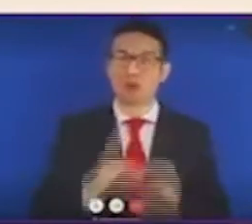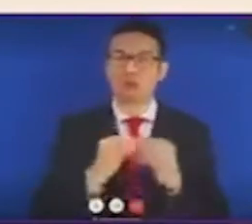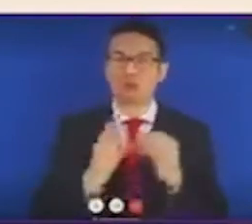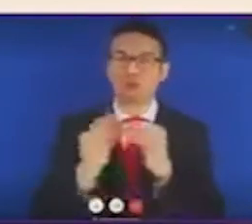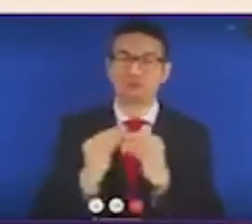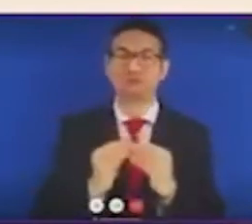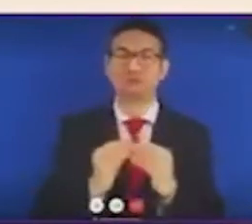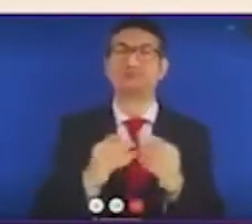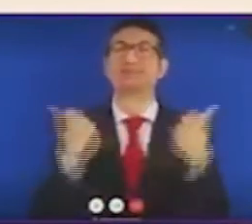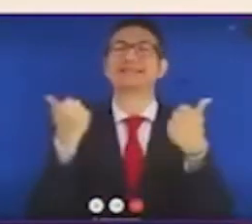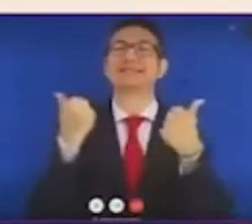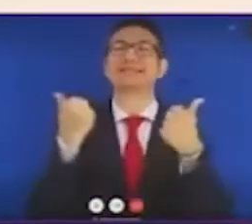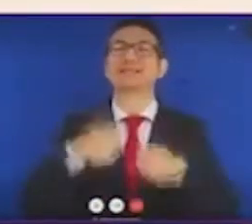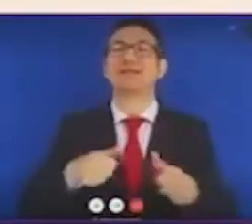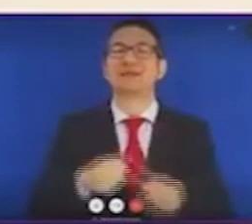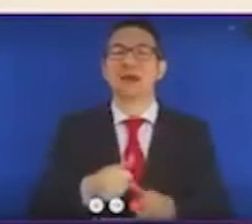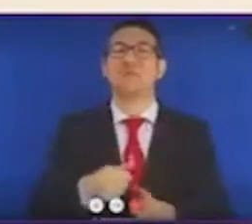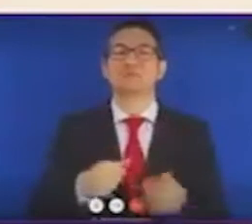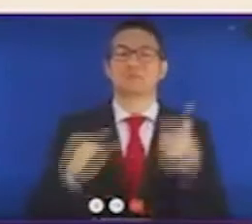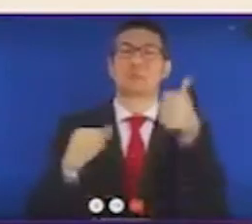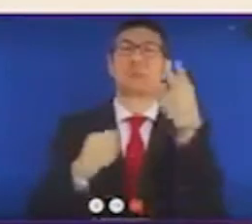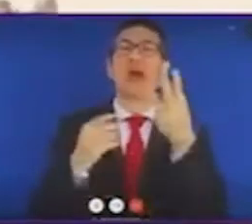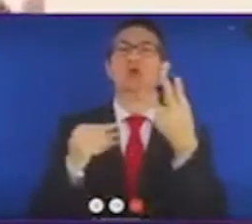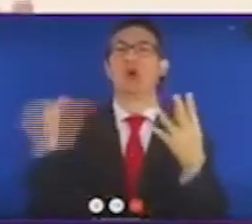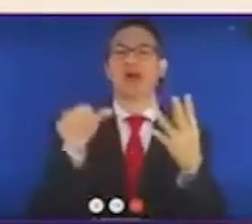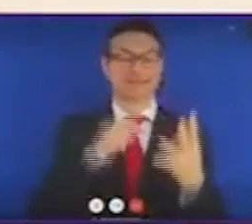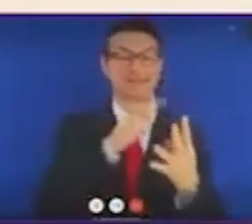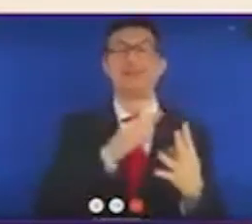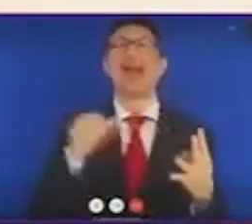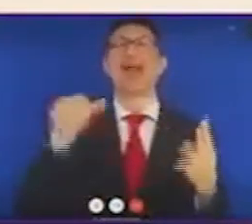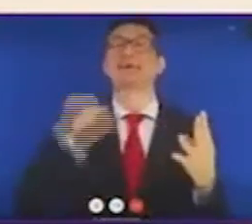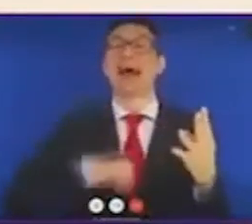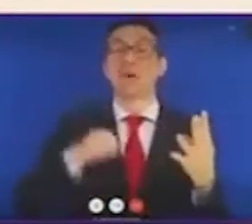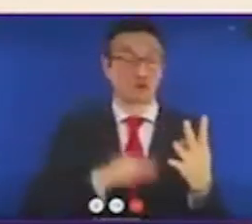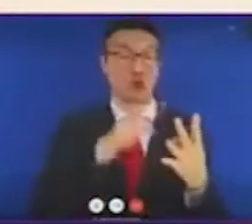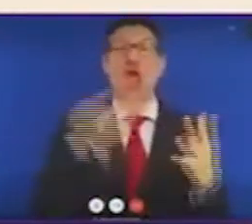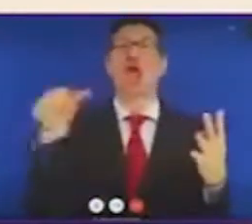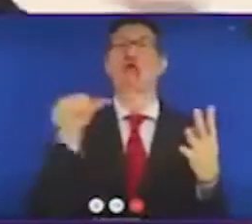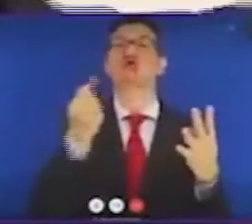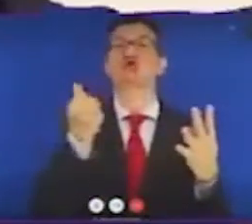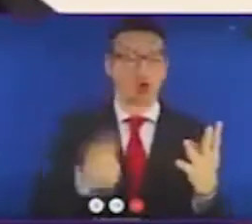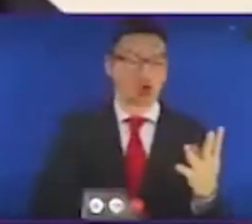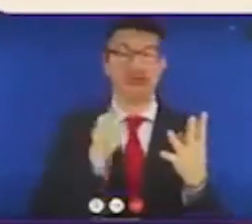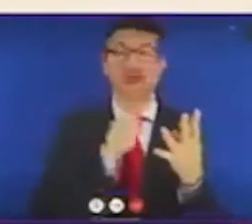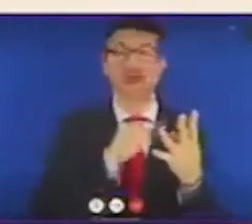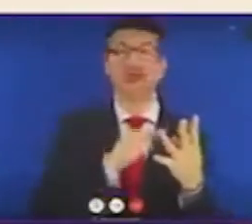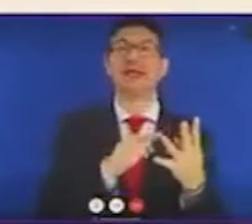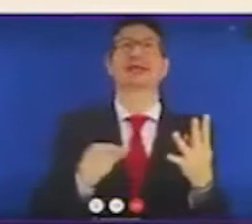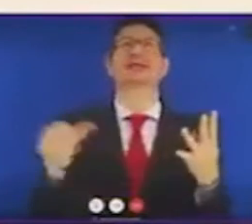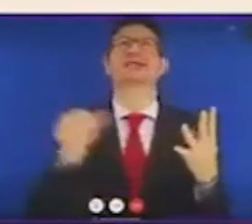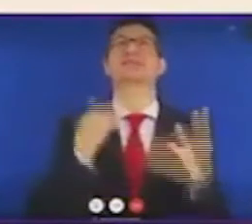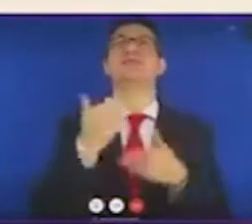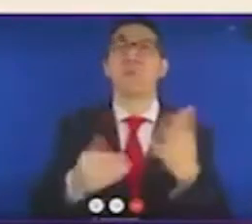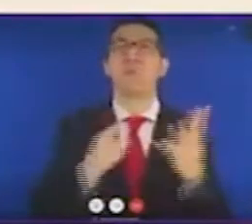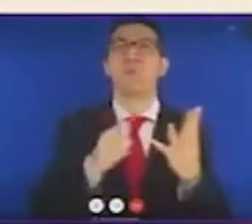salute soldi sviluppo che significa sicurezza salute che vuol dire i provvedimenti che abbiamo